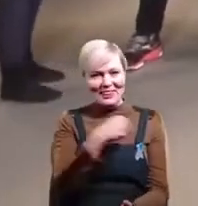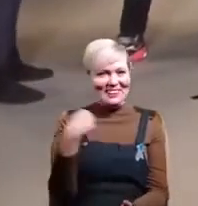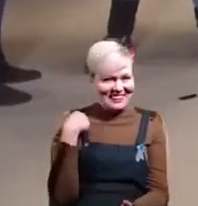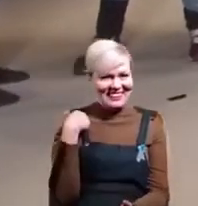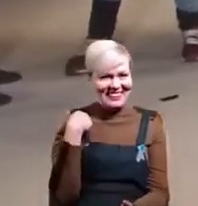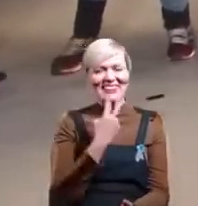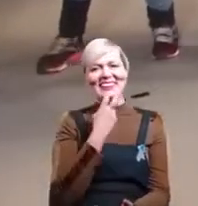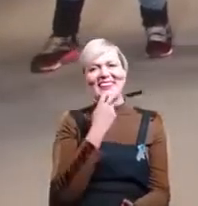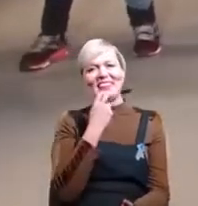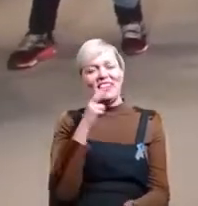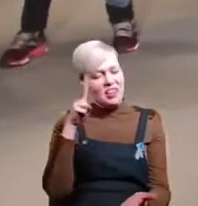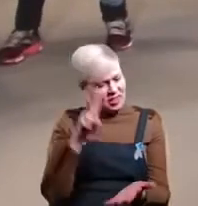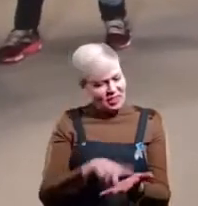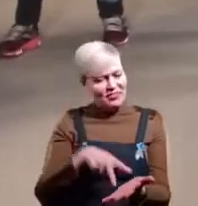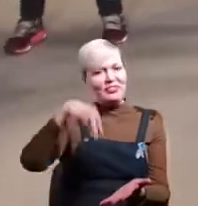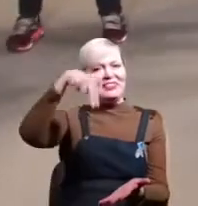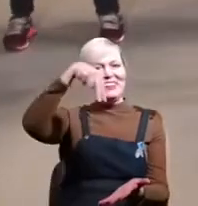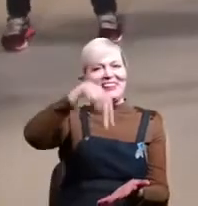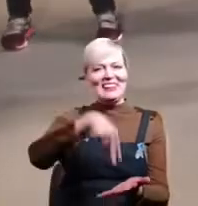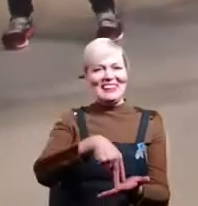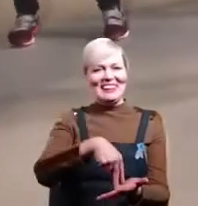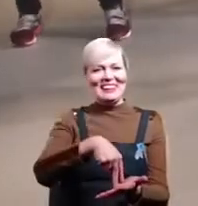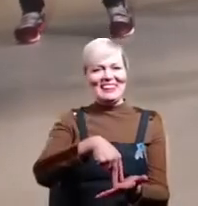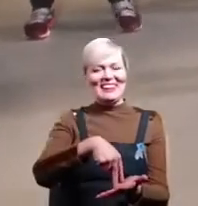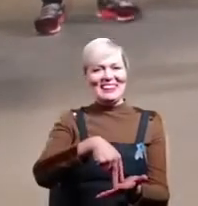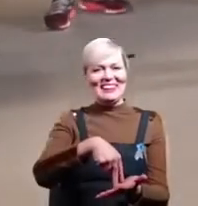и взлететь. Да.